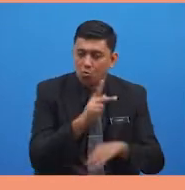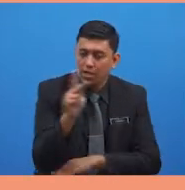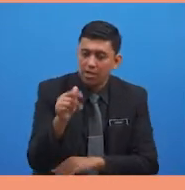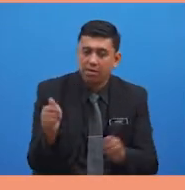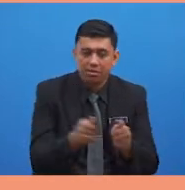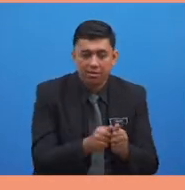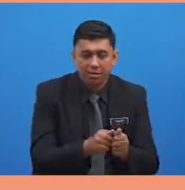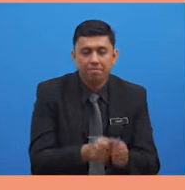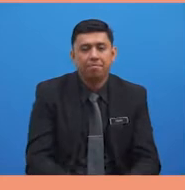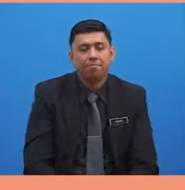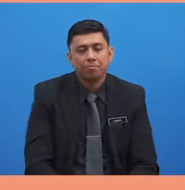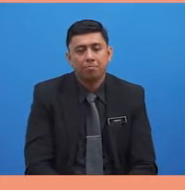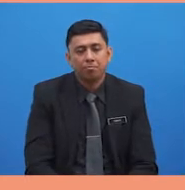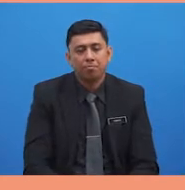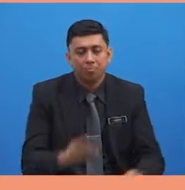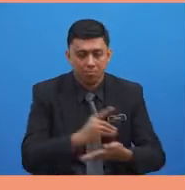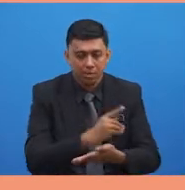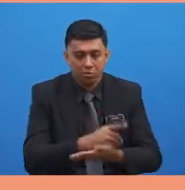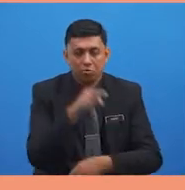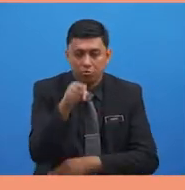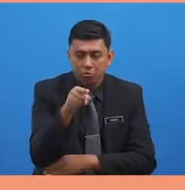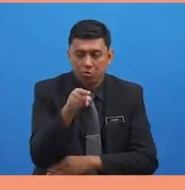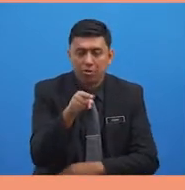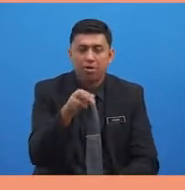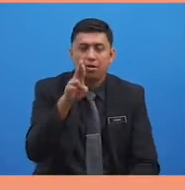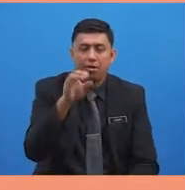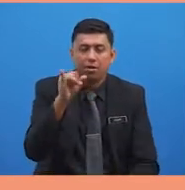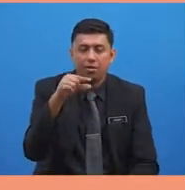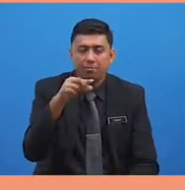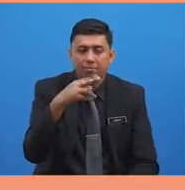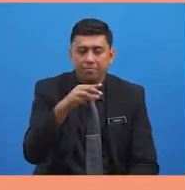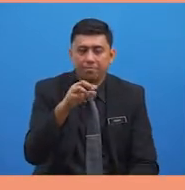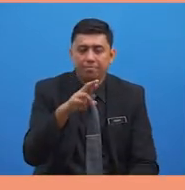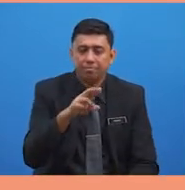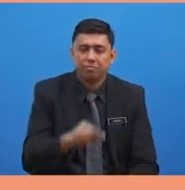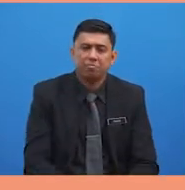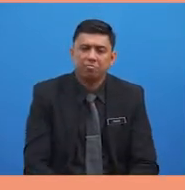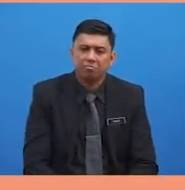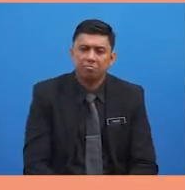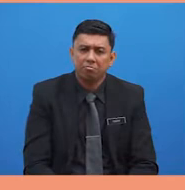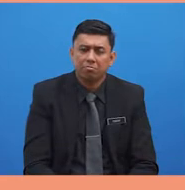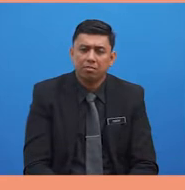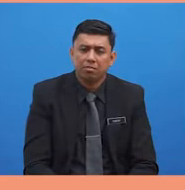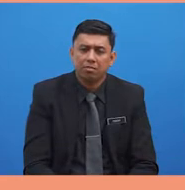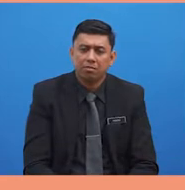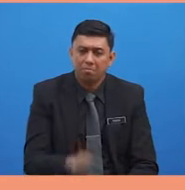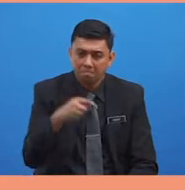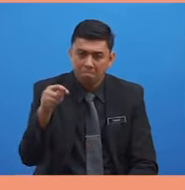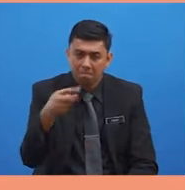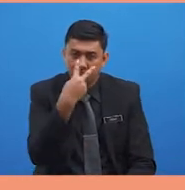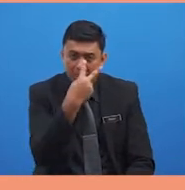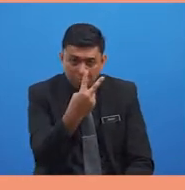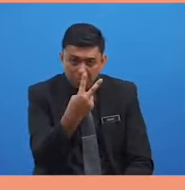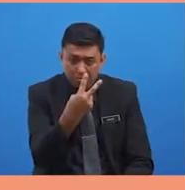Mulakan dengan pernyataan document.write dan tuliskan mesej hi dan